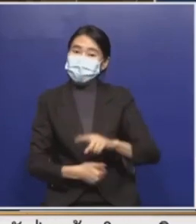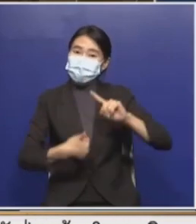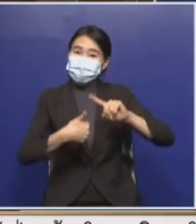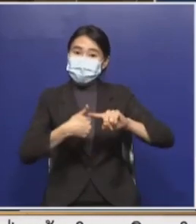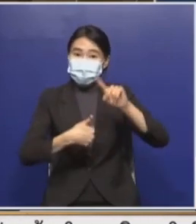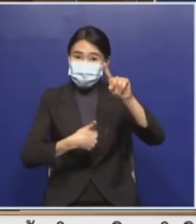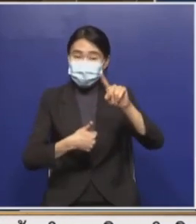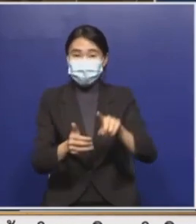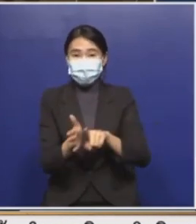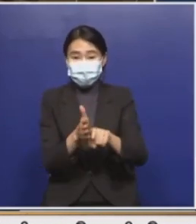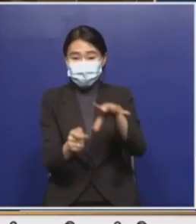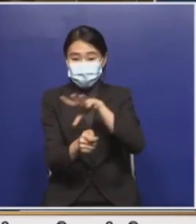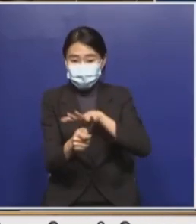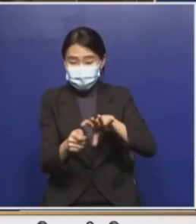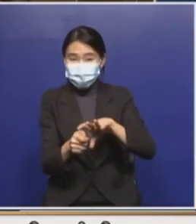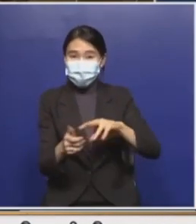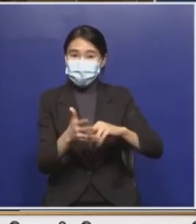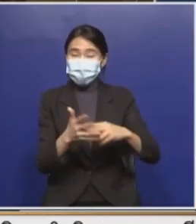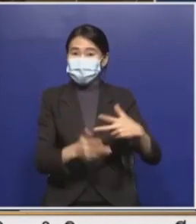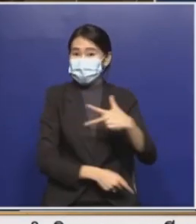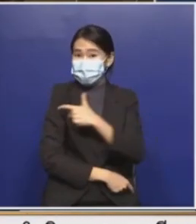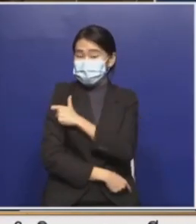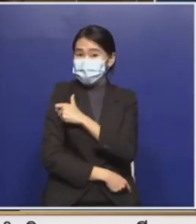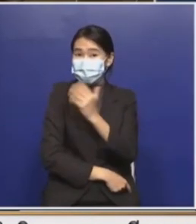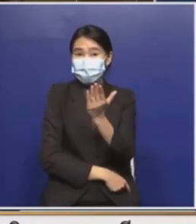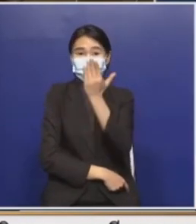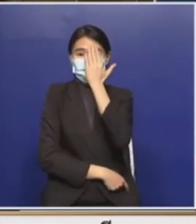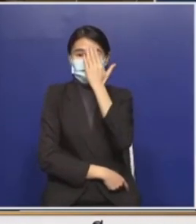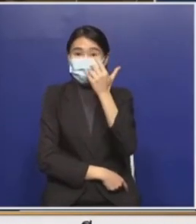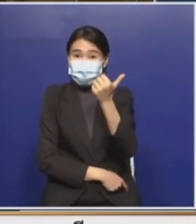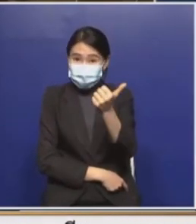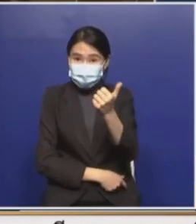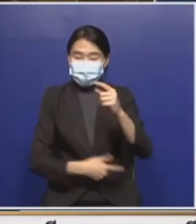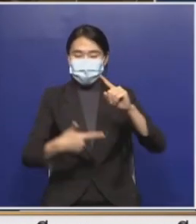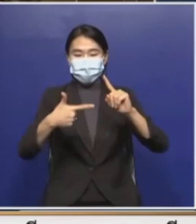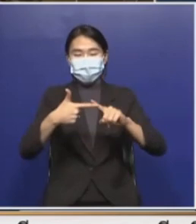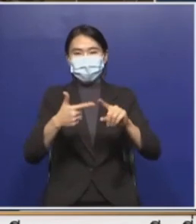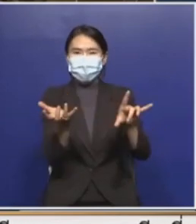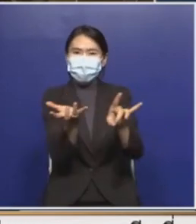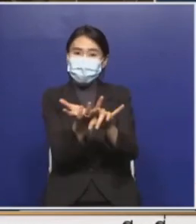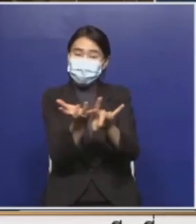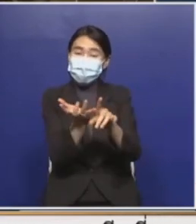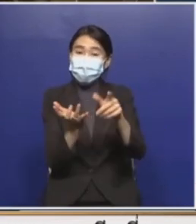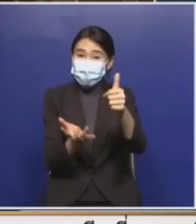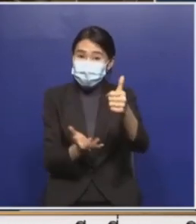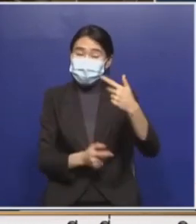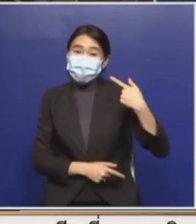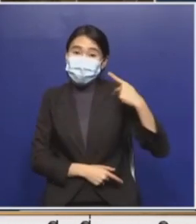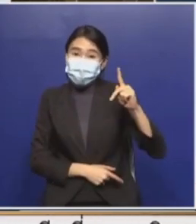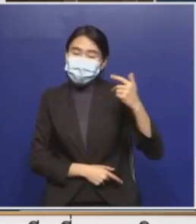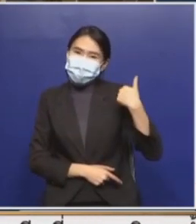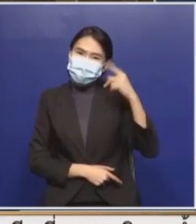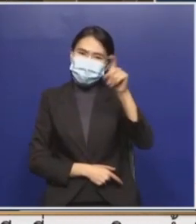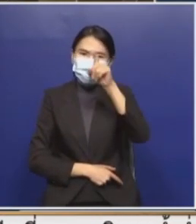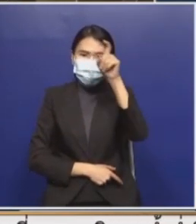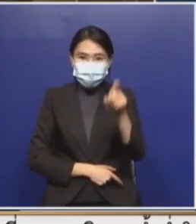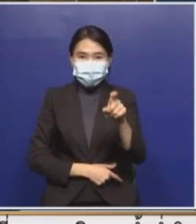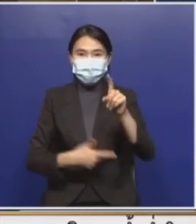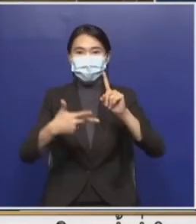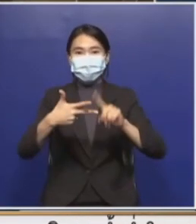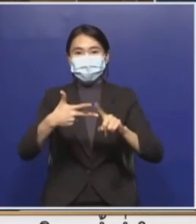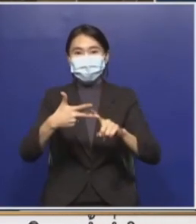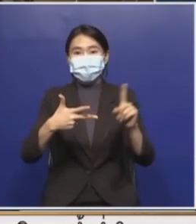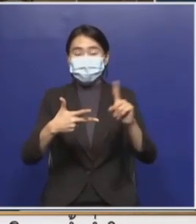ถานการณ์ 2. มีวัคซีนที่มีคุณภาพและมีประโยชน์ 3.